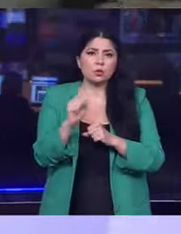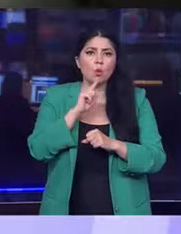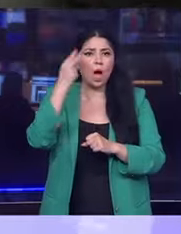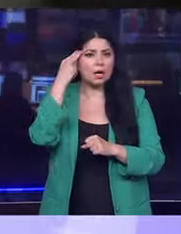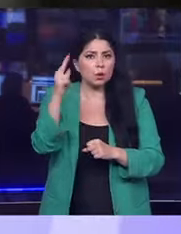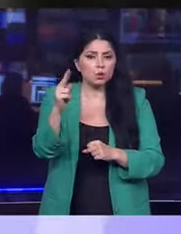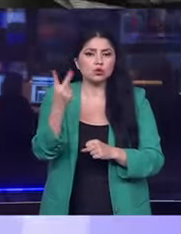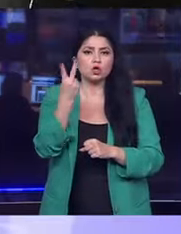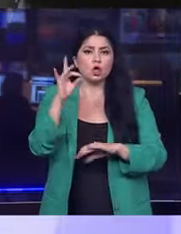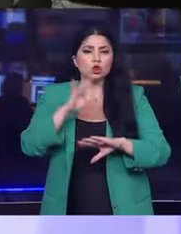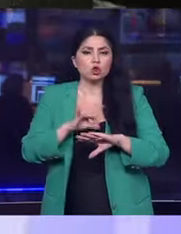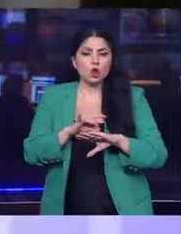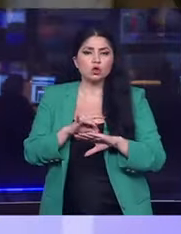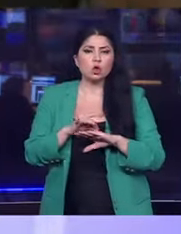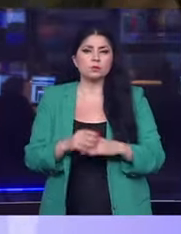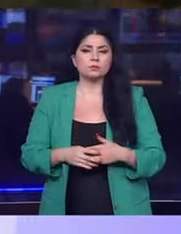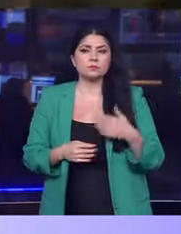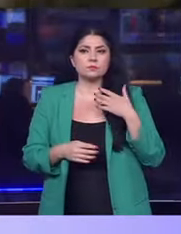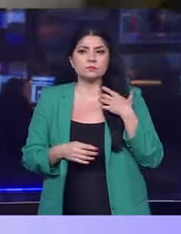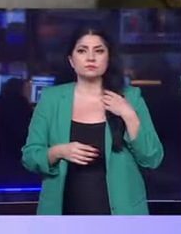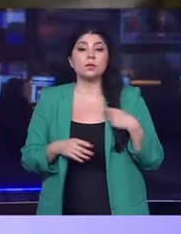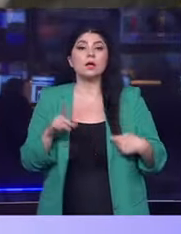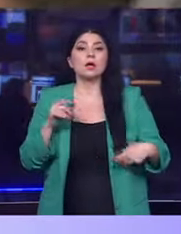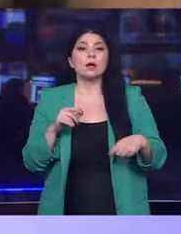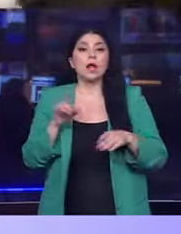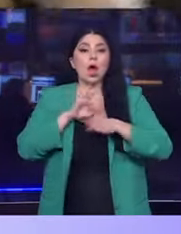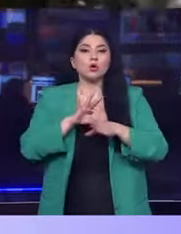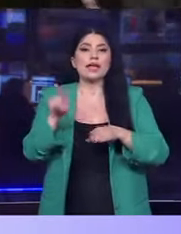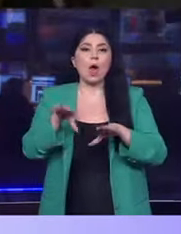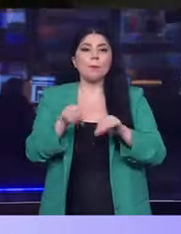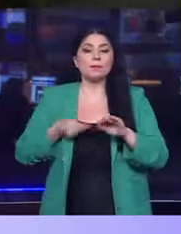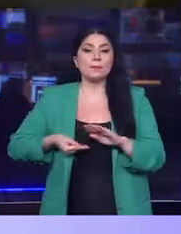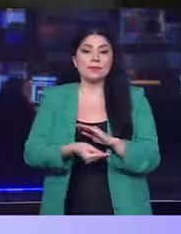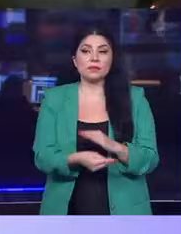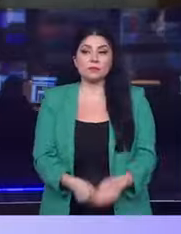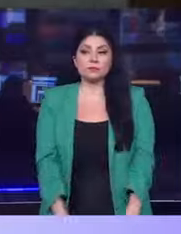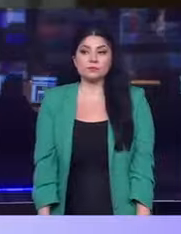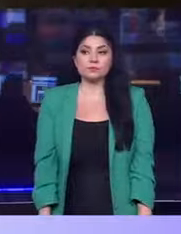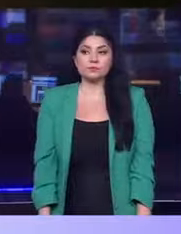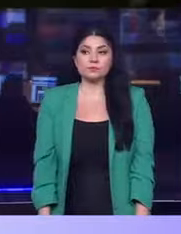fi recunoscut cei doi medici conducerii de aici că ar fi luat mită.